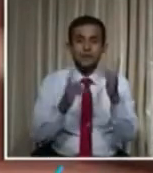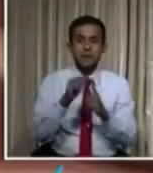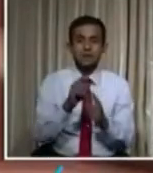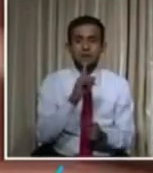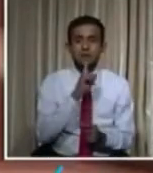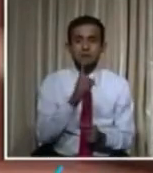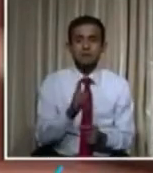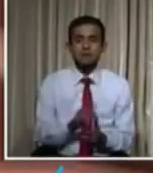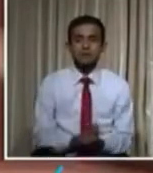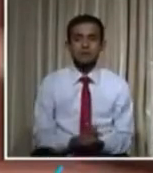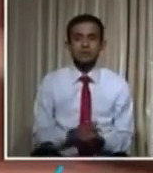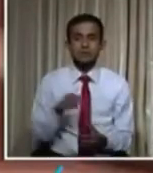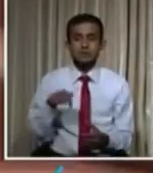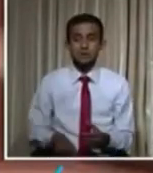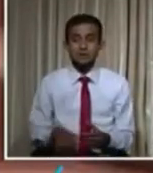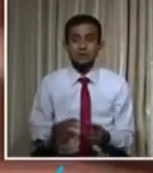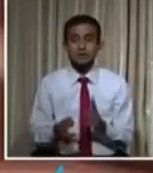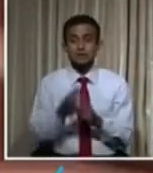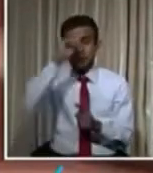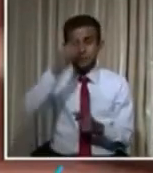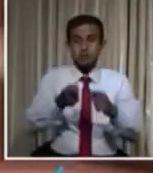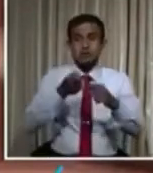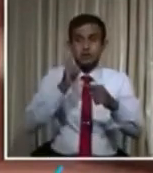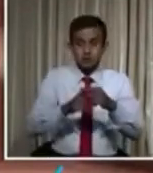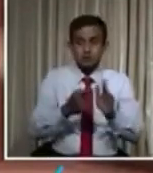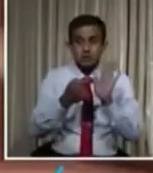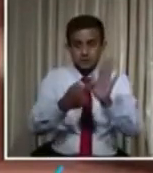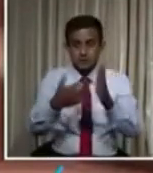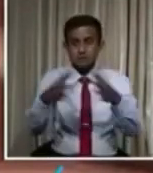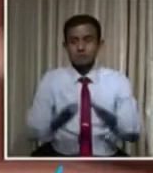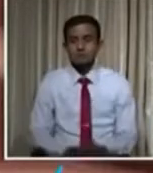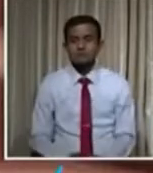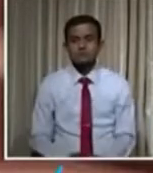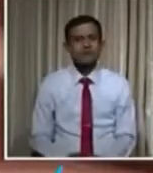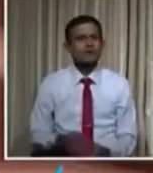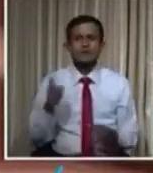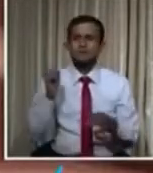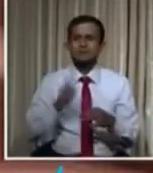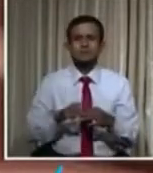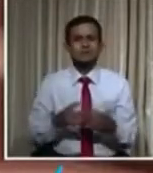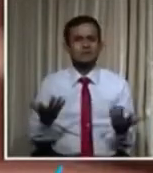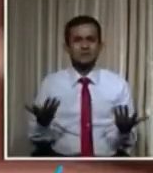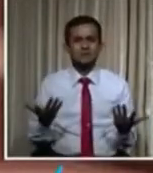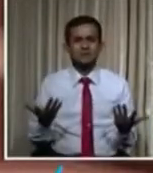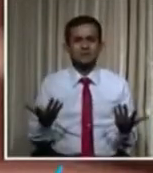කිව්වා වර්තමාන ජනාධිපතිතුමා ආදර්ශයක් දීලා තියෙනවා කියලා. ඒ ගැන කිසි ප්‍රශ්නයක් නැහැ.